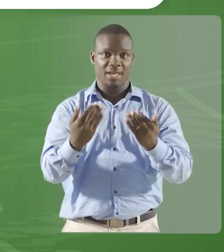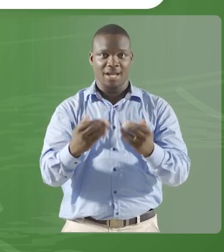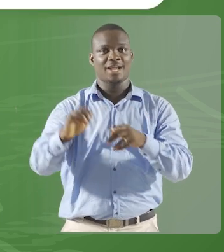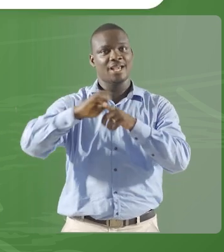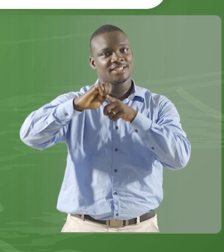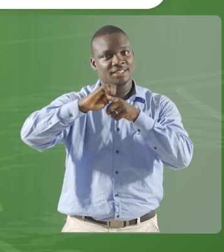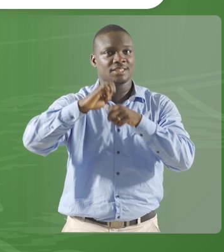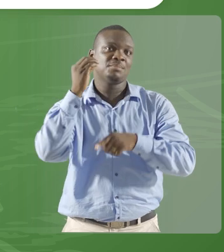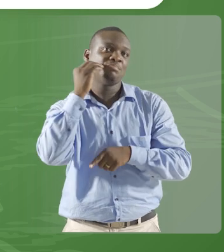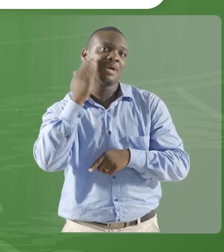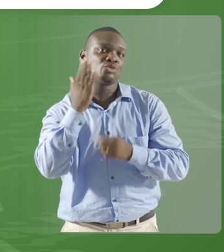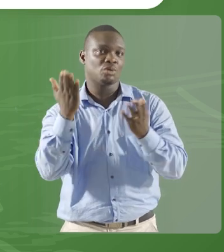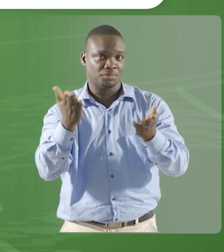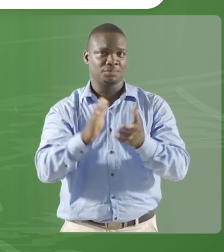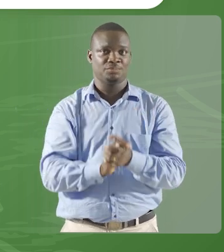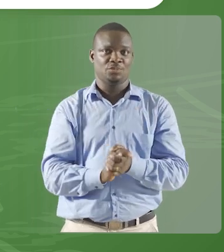d'évaluation.